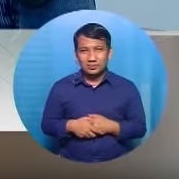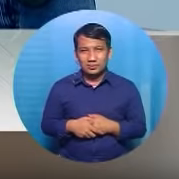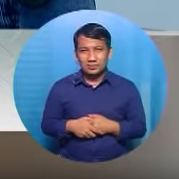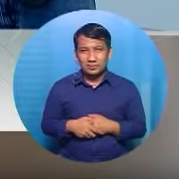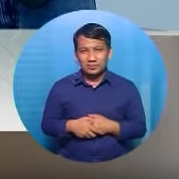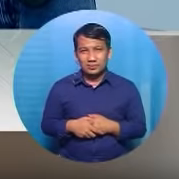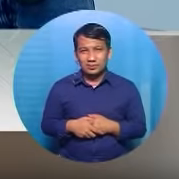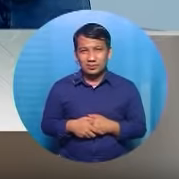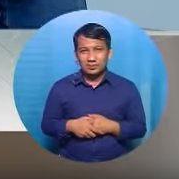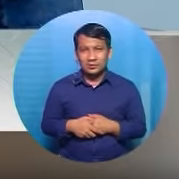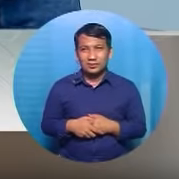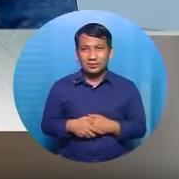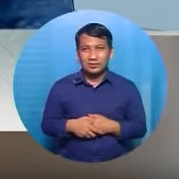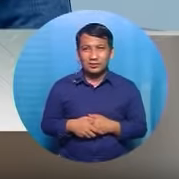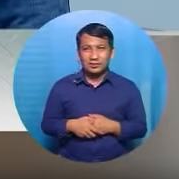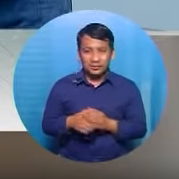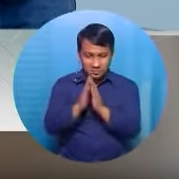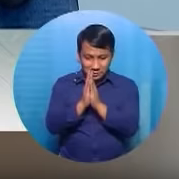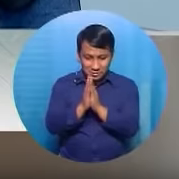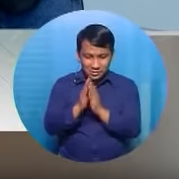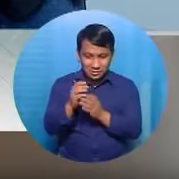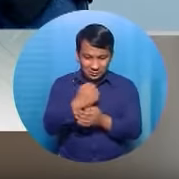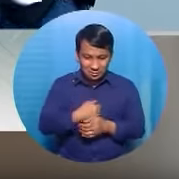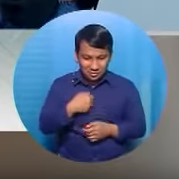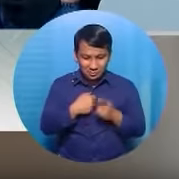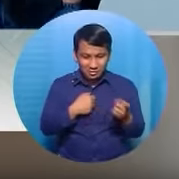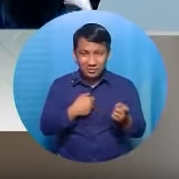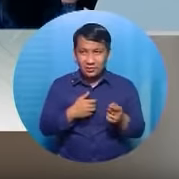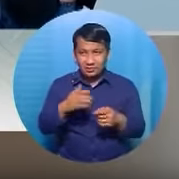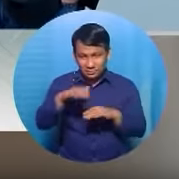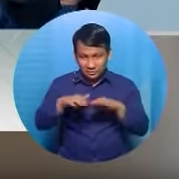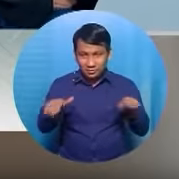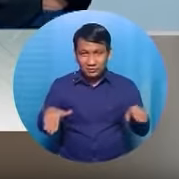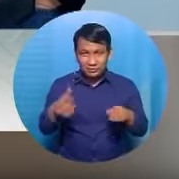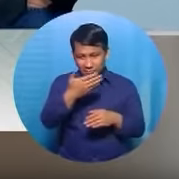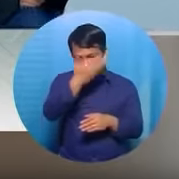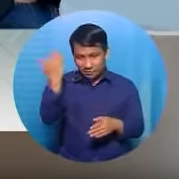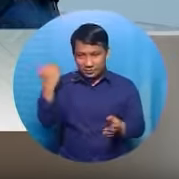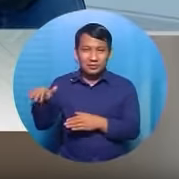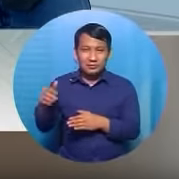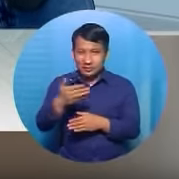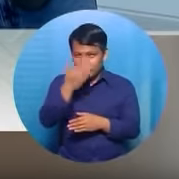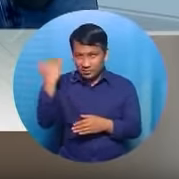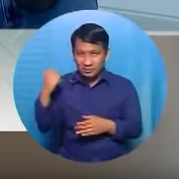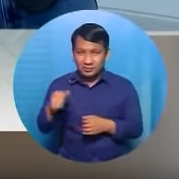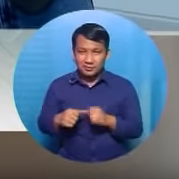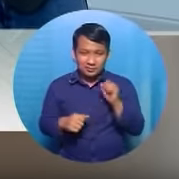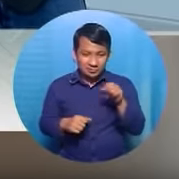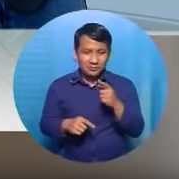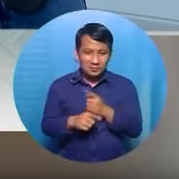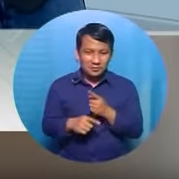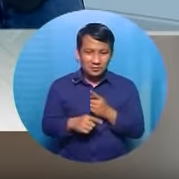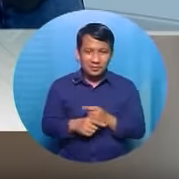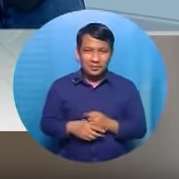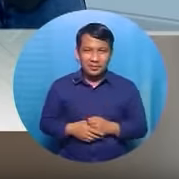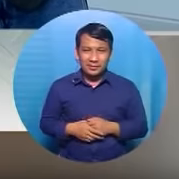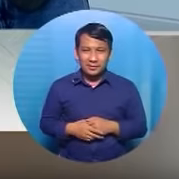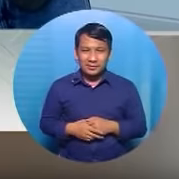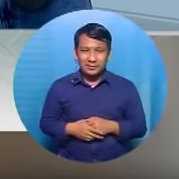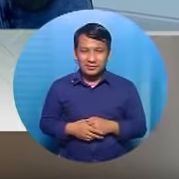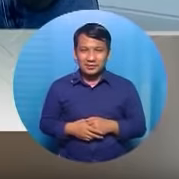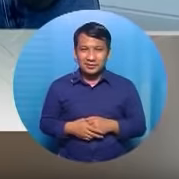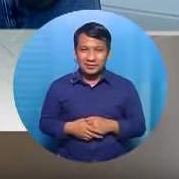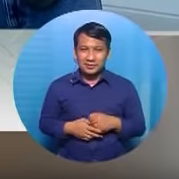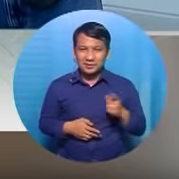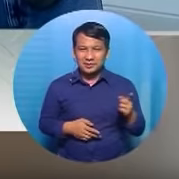sir, ang among mga anak. Ah, so magkikiusap ka na lang sa imong misis, alang-alang sa imong anak, nakalimutan yes, na lang. Yes, sir, dayon, sir, buwag yun ko niya,